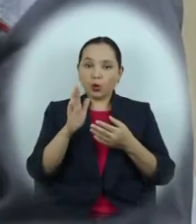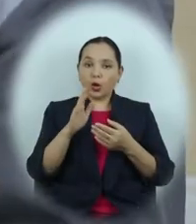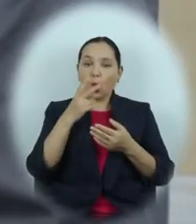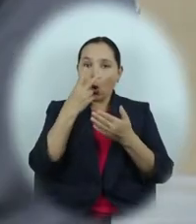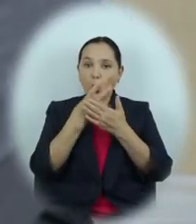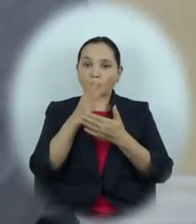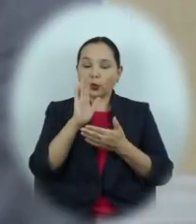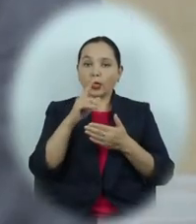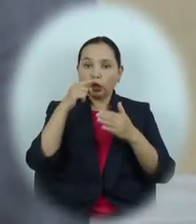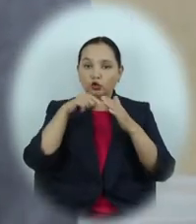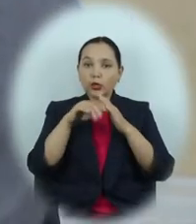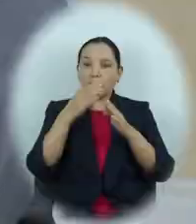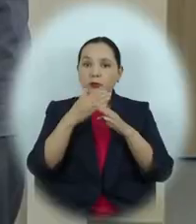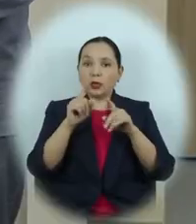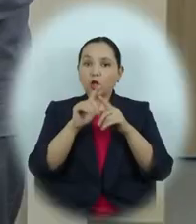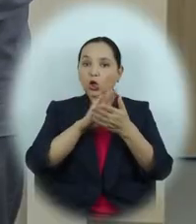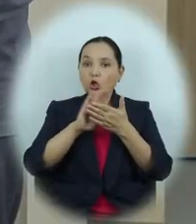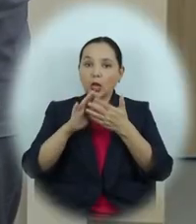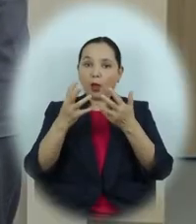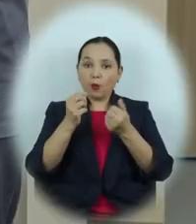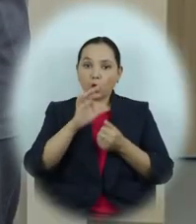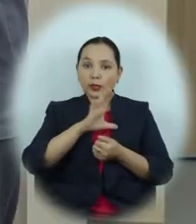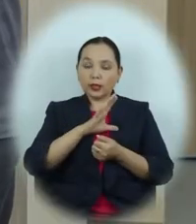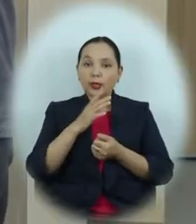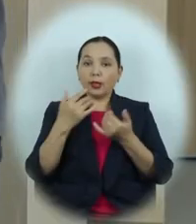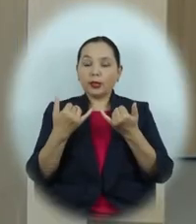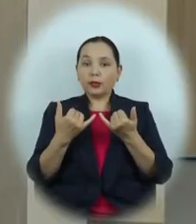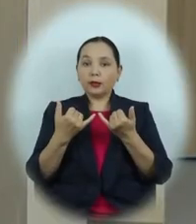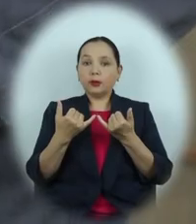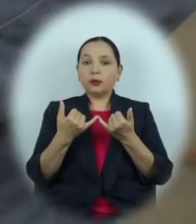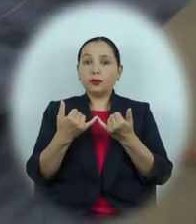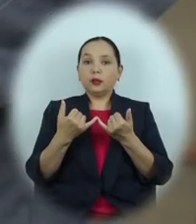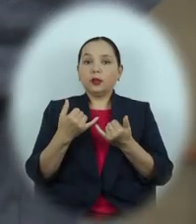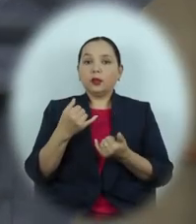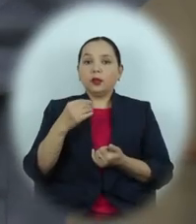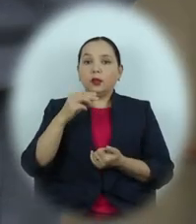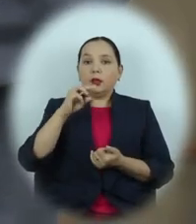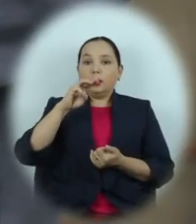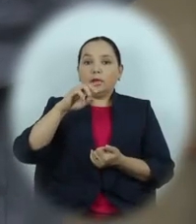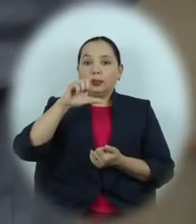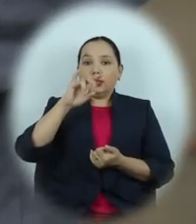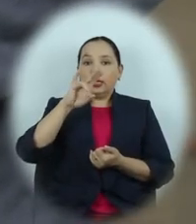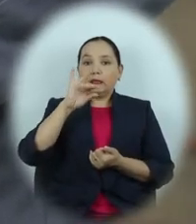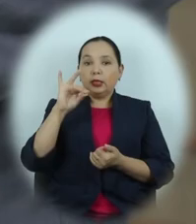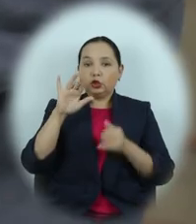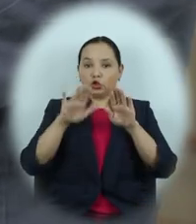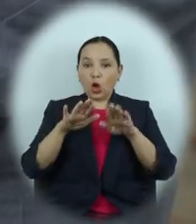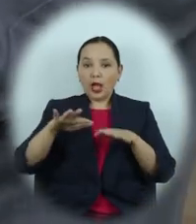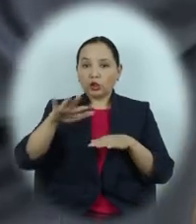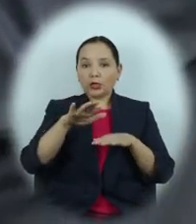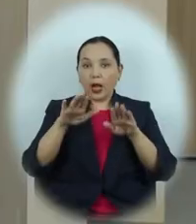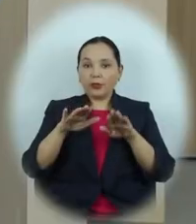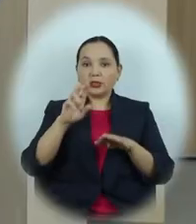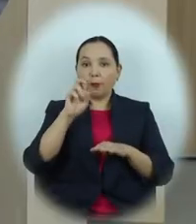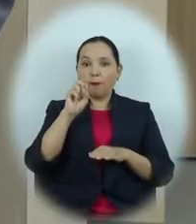Ko'rib turganingizda mana ichki qismini ham tozalab bo'ldik. Endi tenni joylashtiramiz